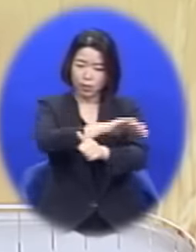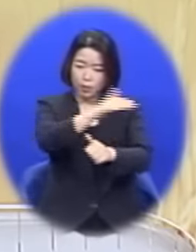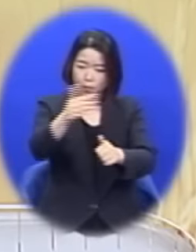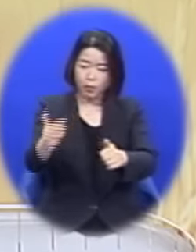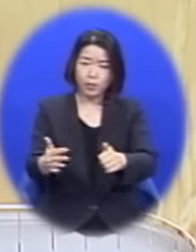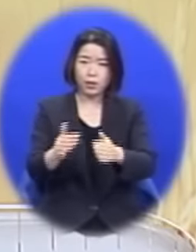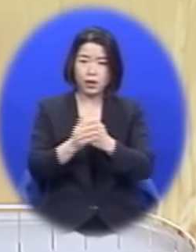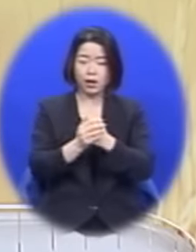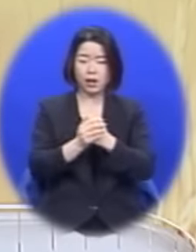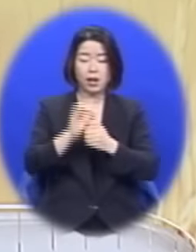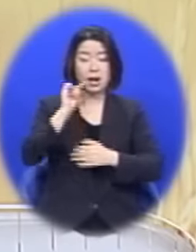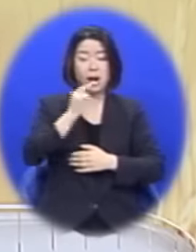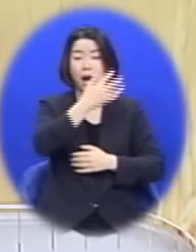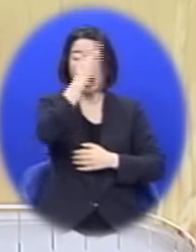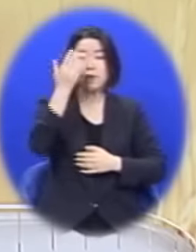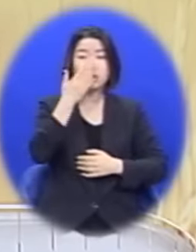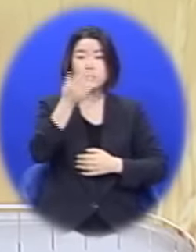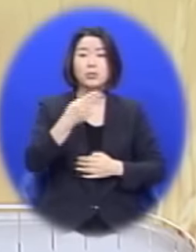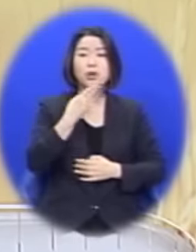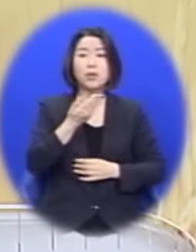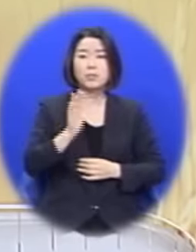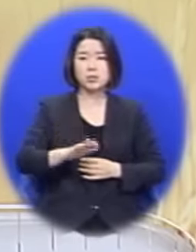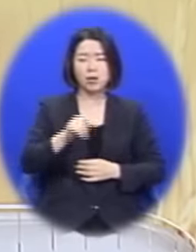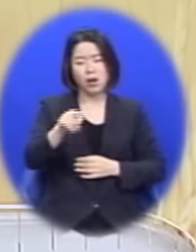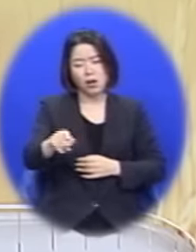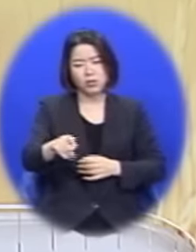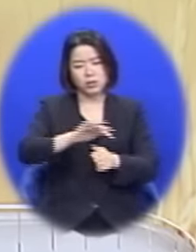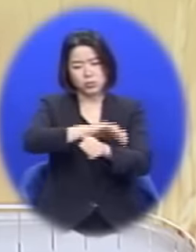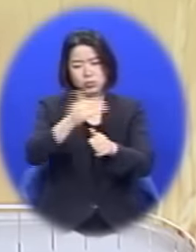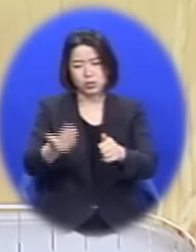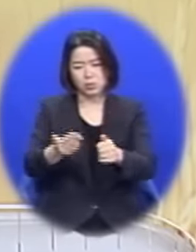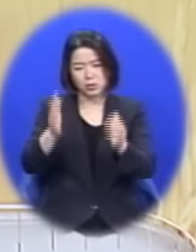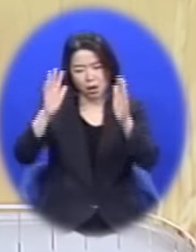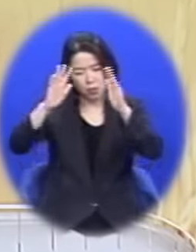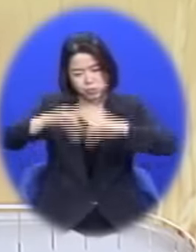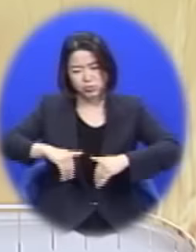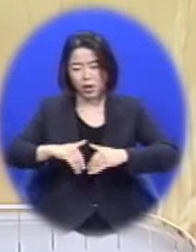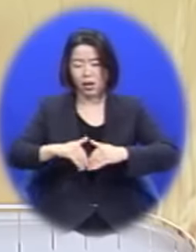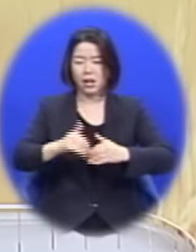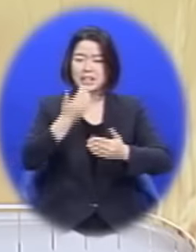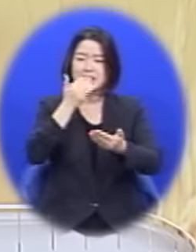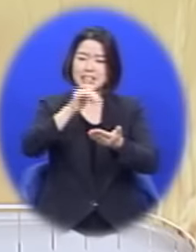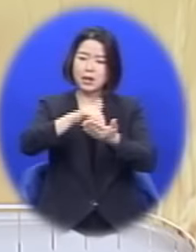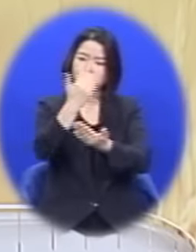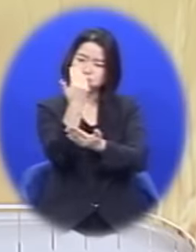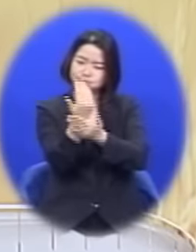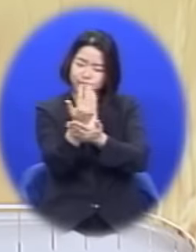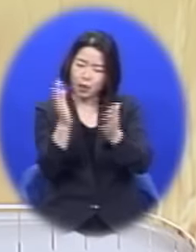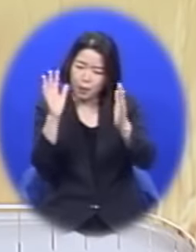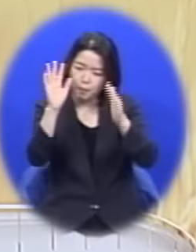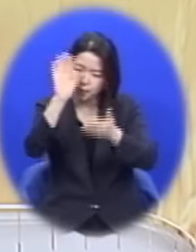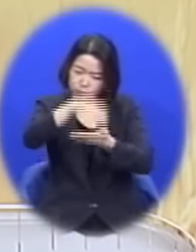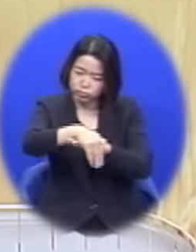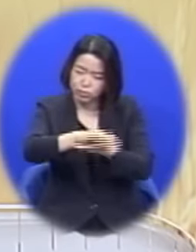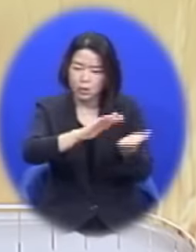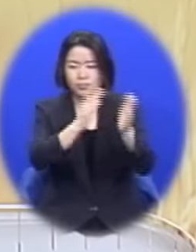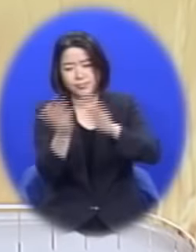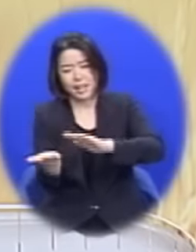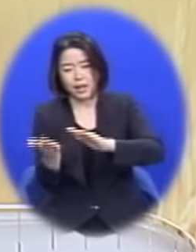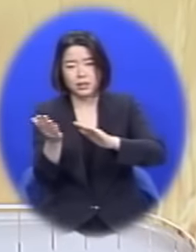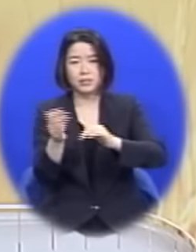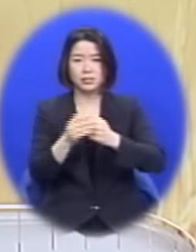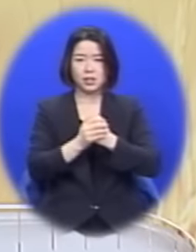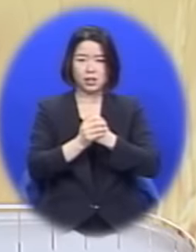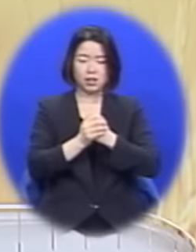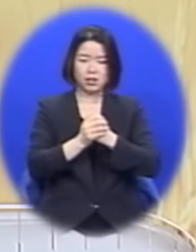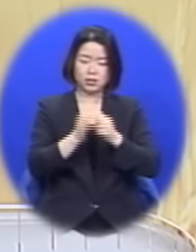아름다운 사진일 수가 없지만 그 무덤들이 다 깨어지고 무너진, 비석들도 제대로 된 비석이 하나도 없이 다 기울어지고 쓰러진